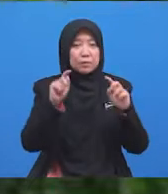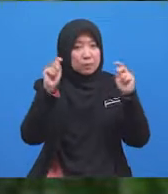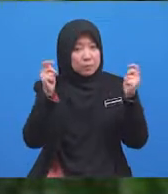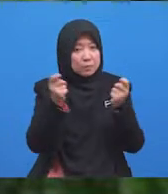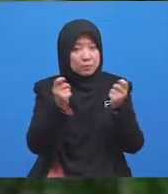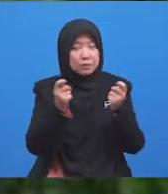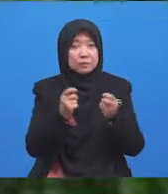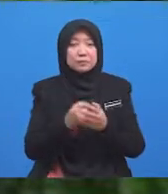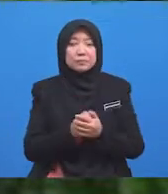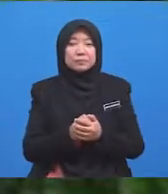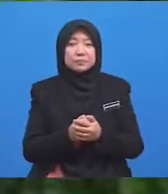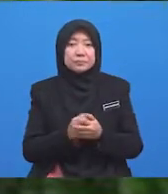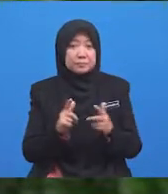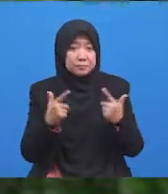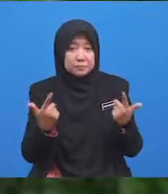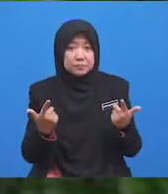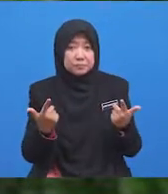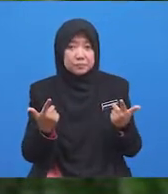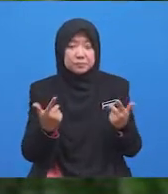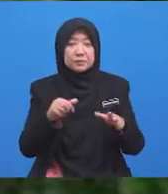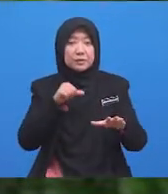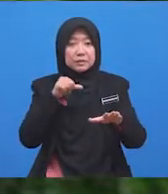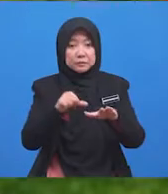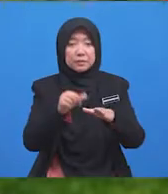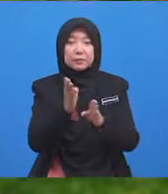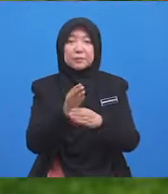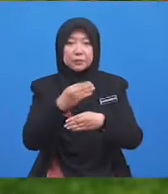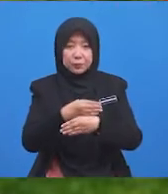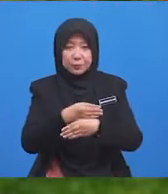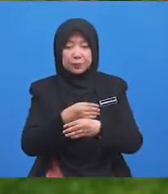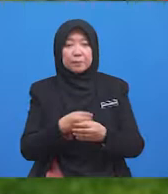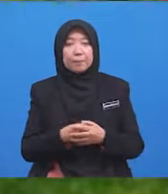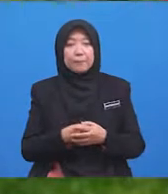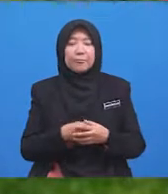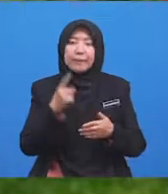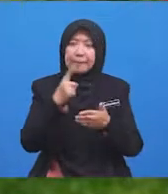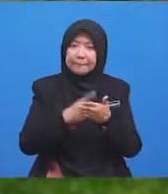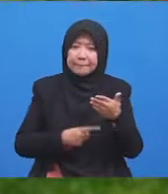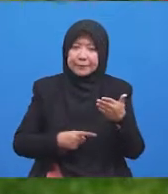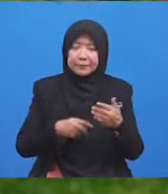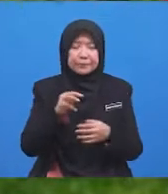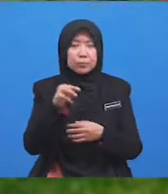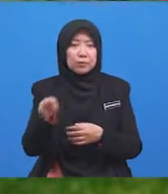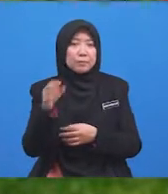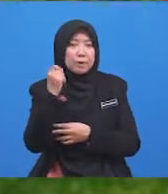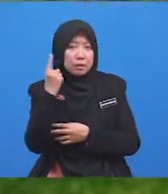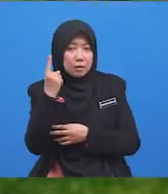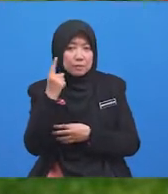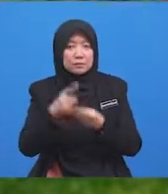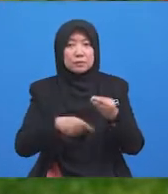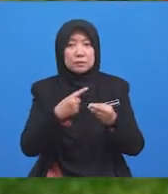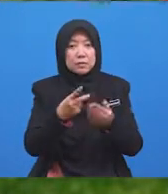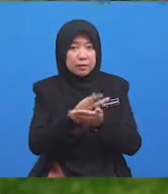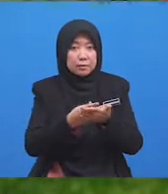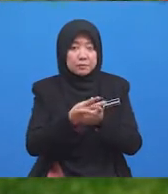perbincangan seterusnya yaitu aspek bentuk apakah yang murid-murid faham tentang kajian